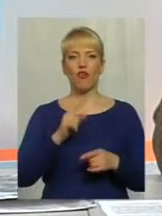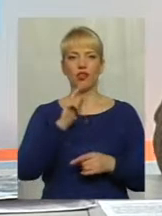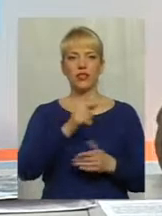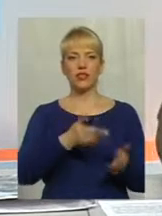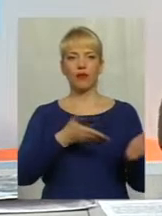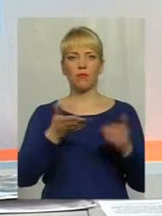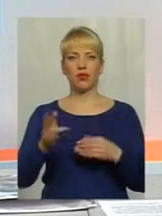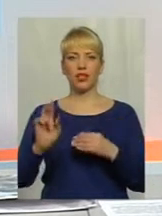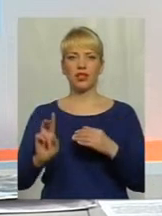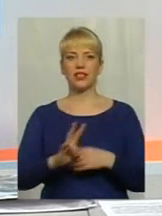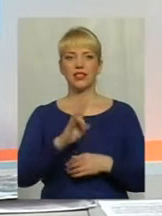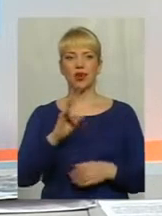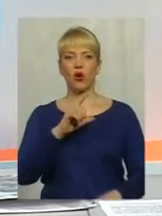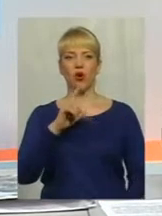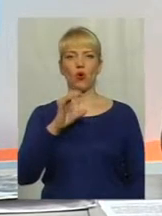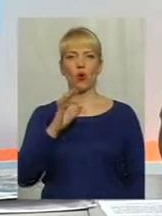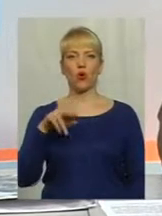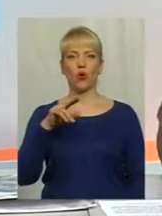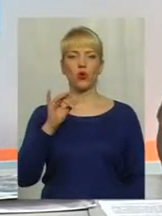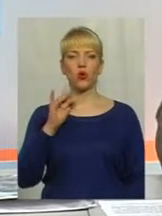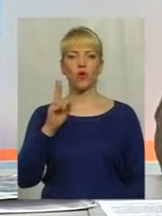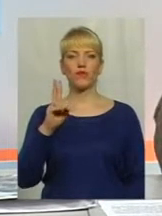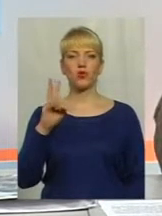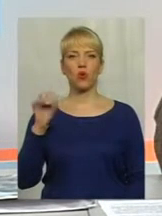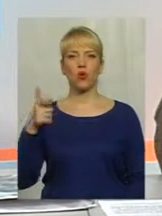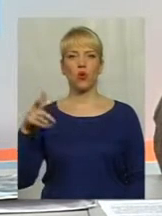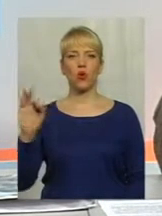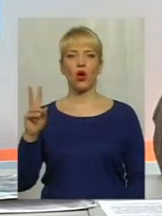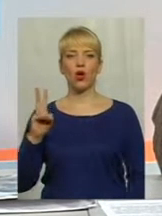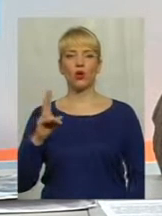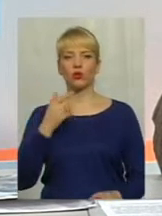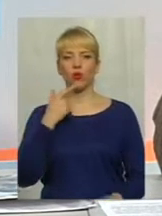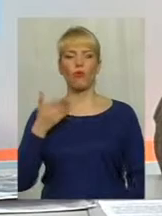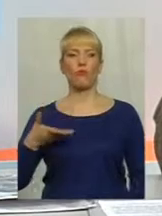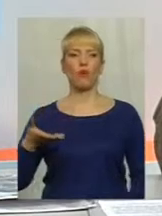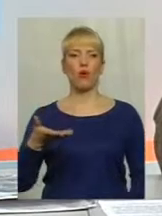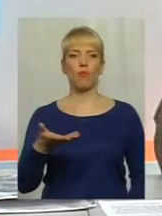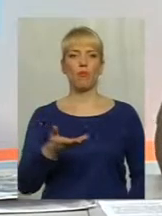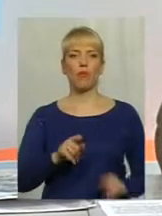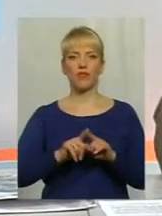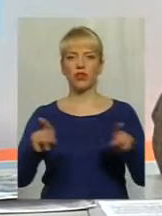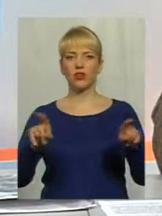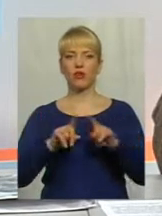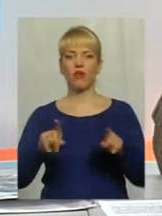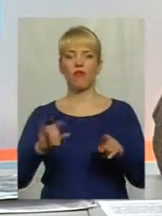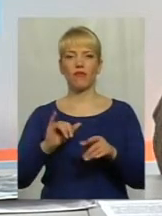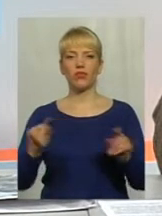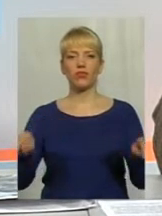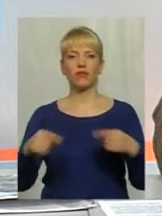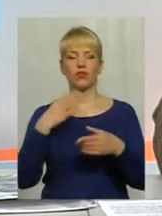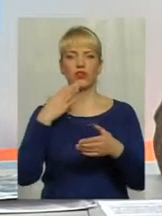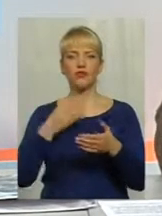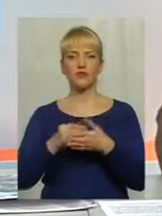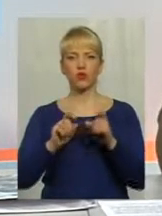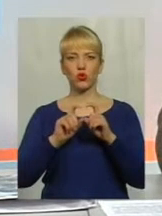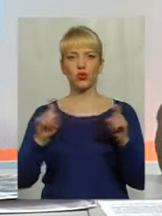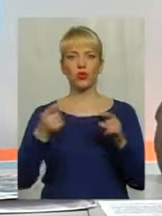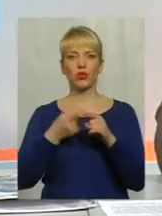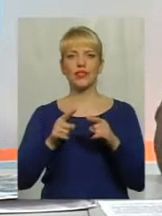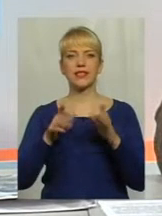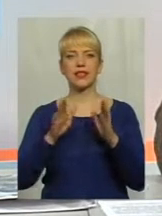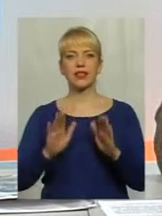Хому Ходоровського, який вже тут проповідував і створив цілу свою школу. Але це